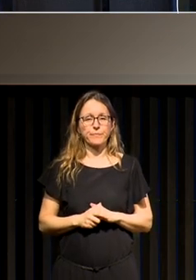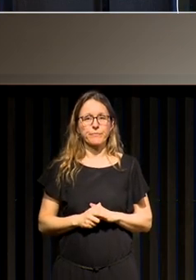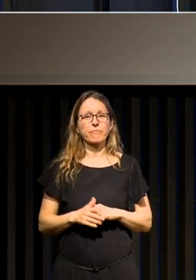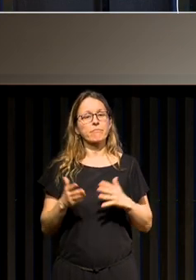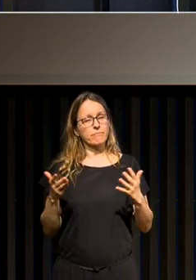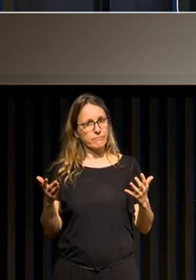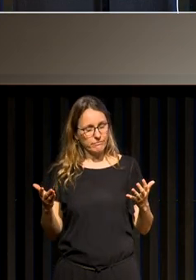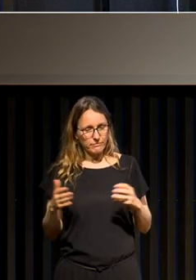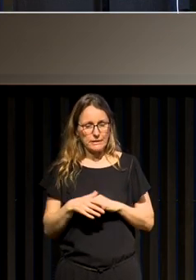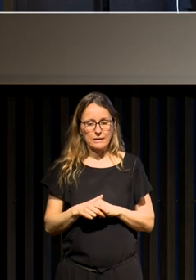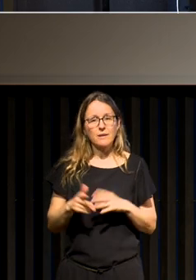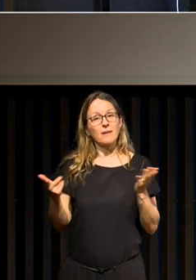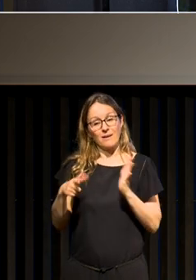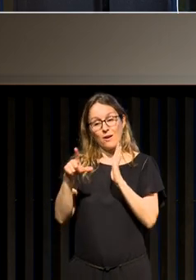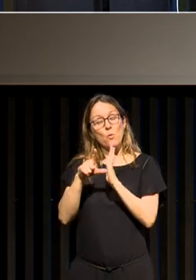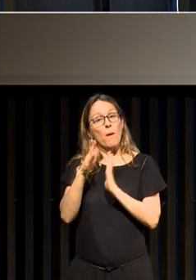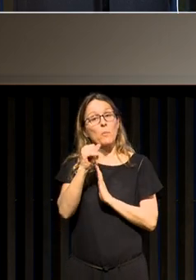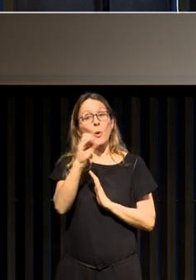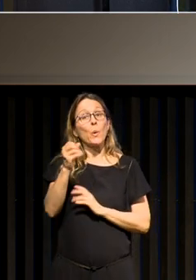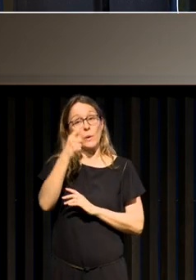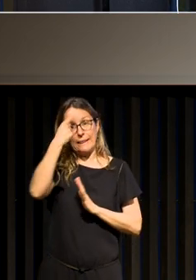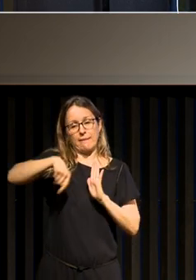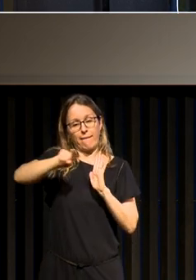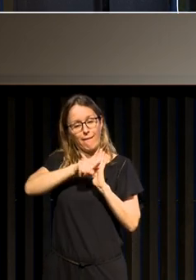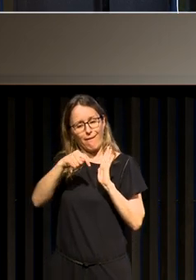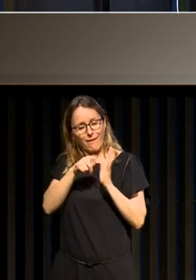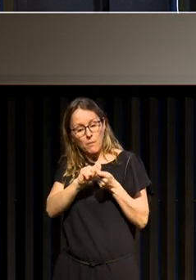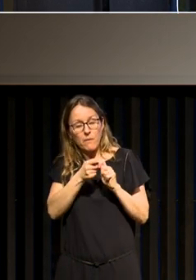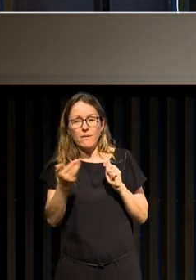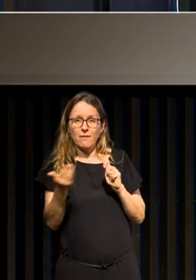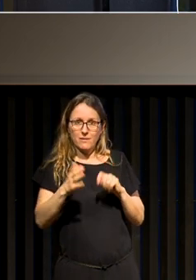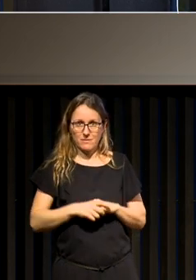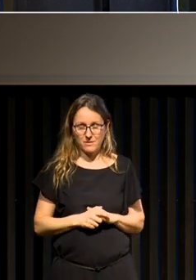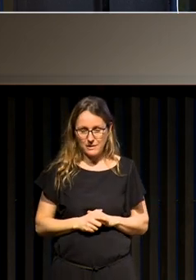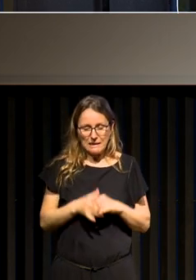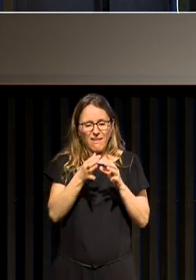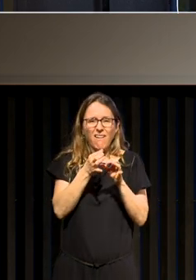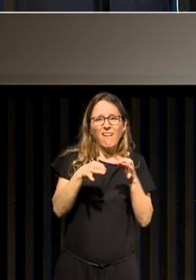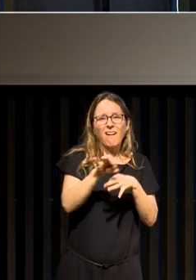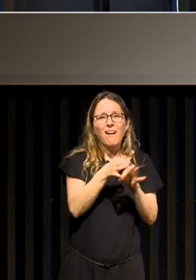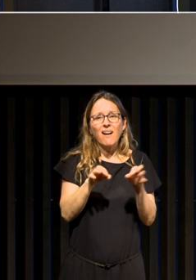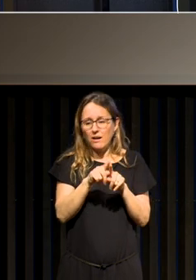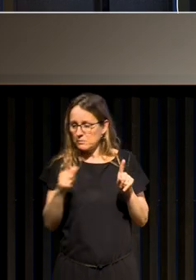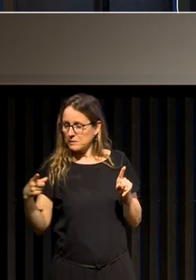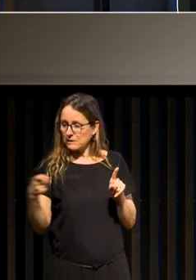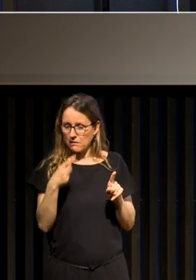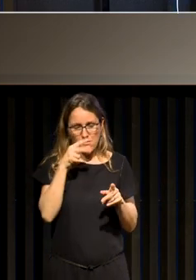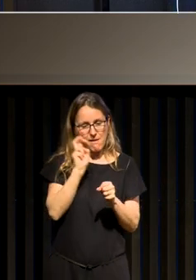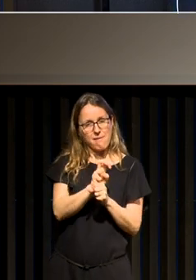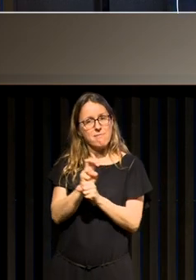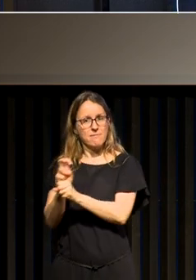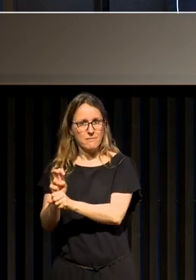interpellé par les révisions de la loi de bioéthique, c'est la conservation des gamètes. Bon, vous savez